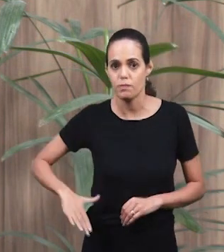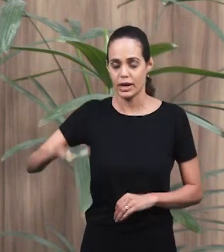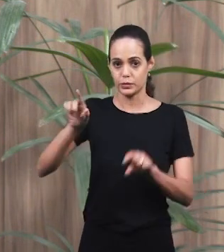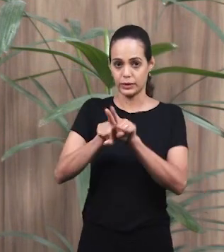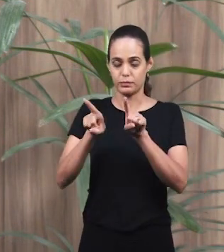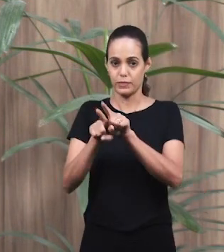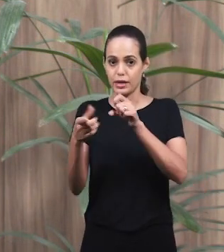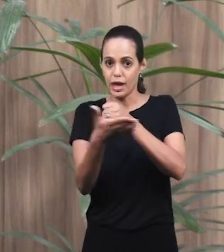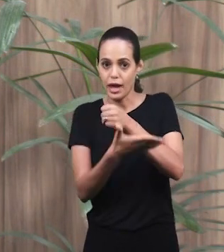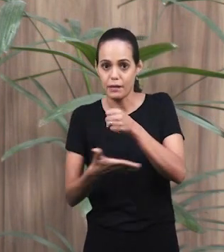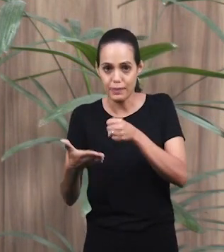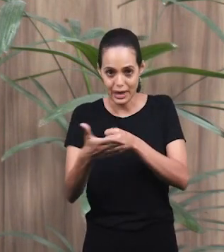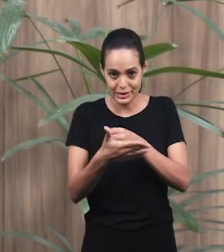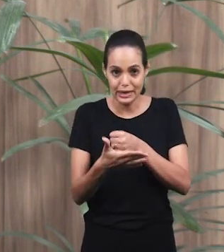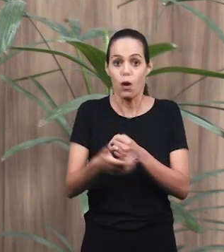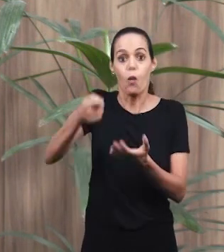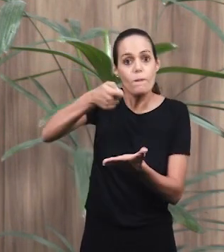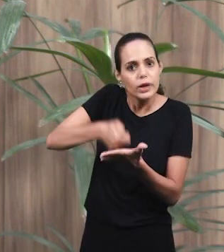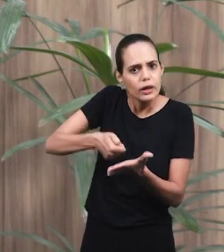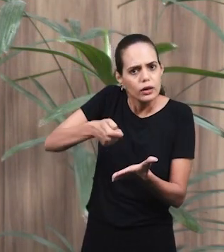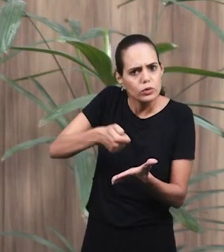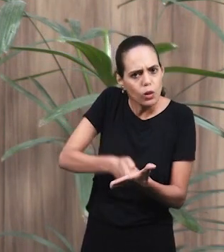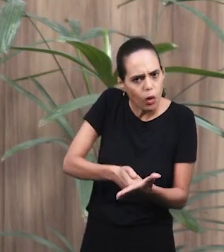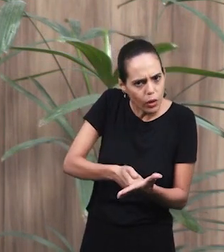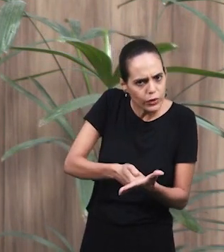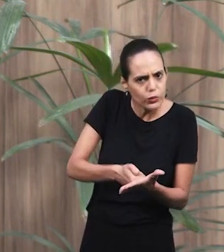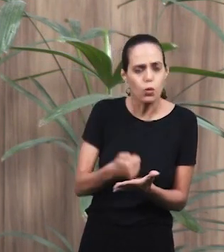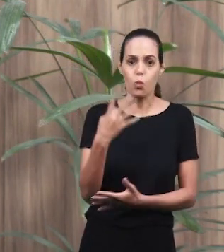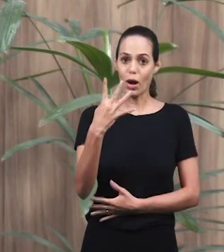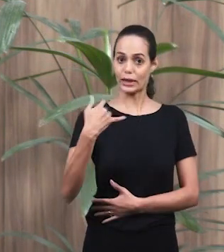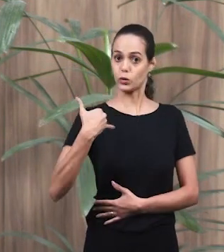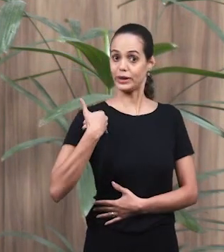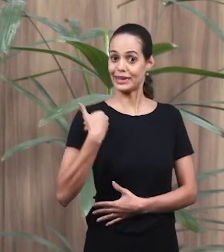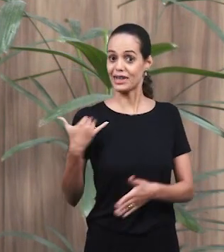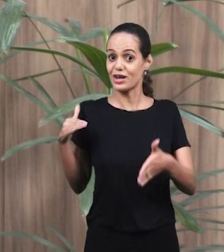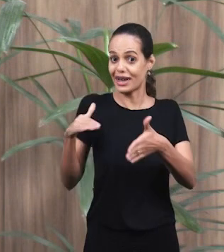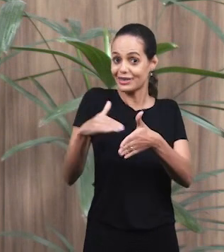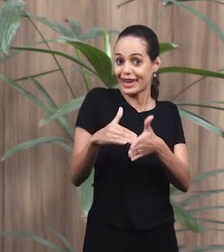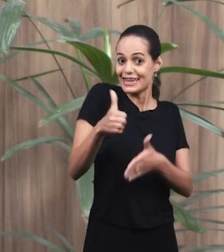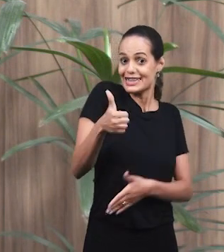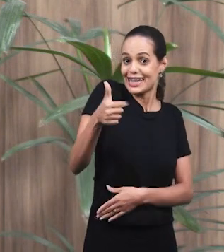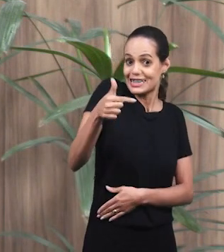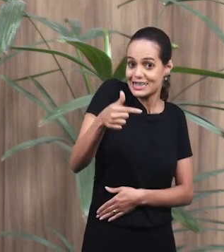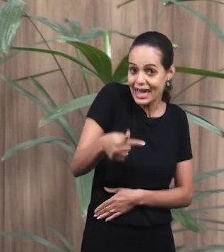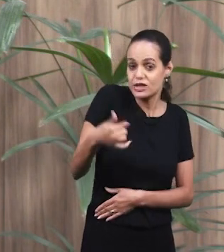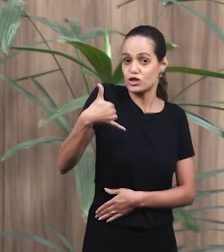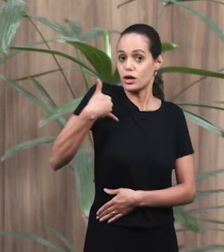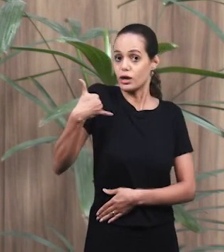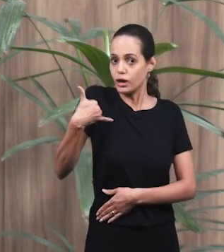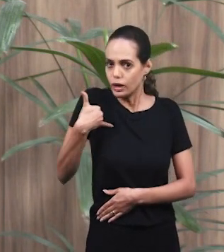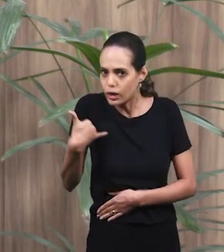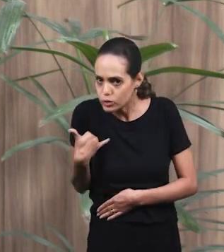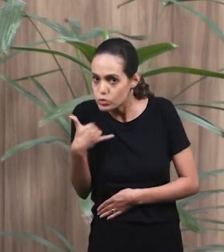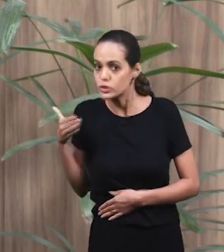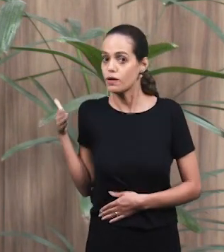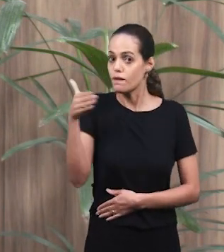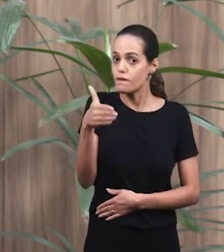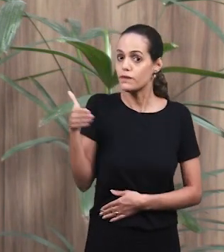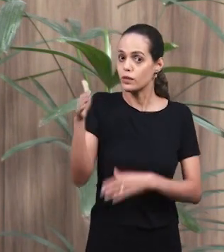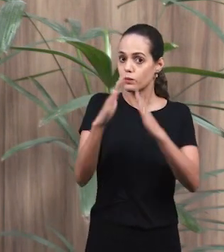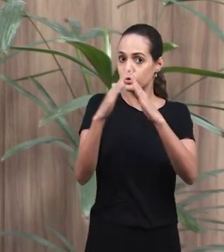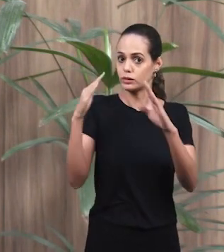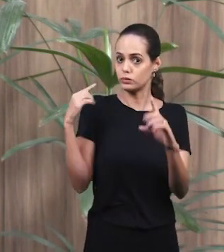moyen. C'est obligatoire que enfants et adolescents entre 4 et 17 ans soient inscrits et fréquentent les